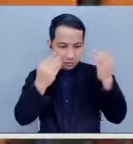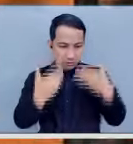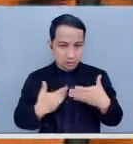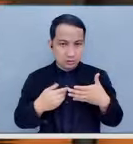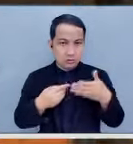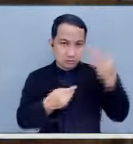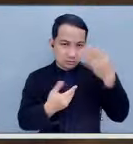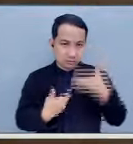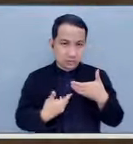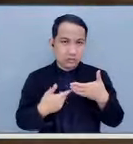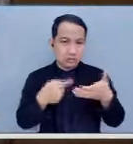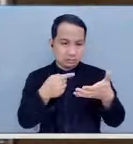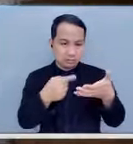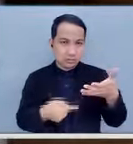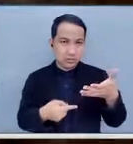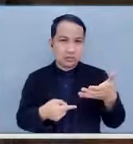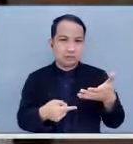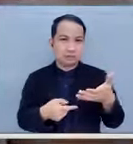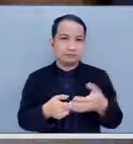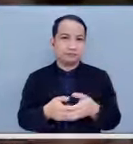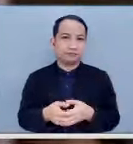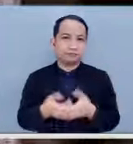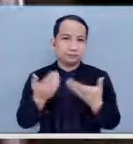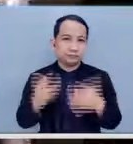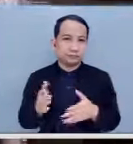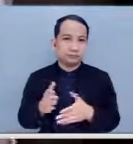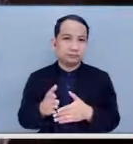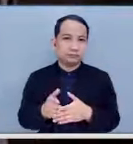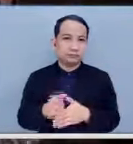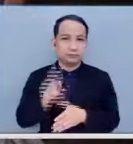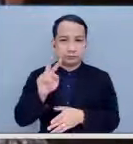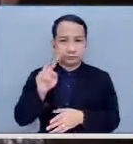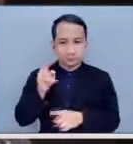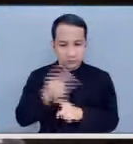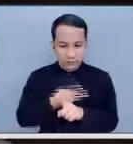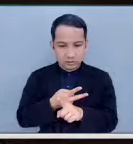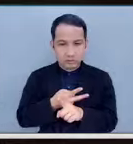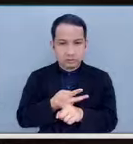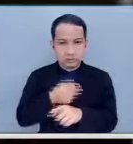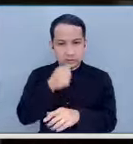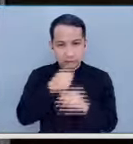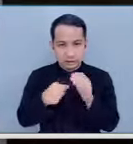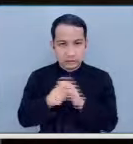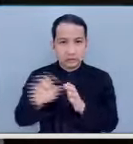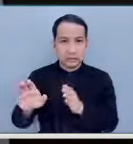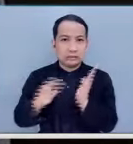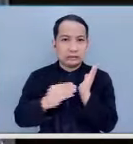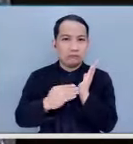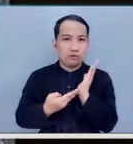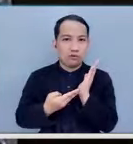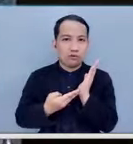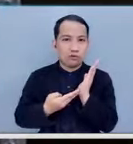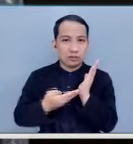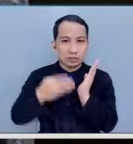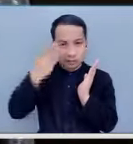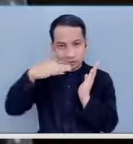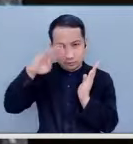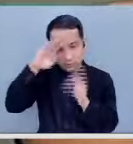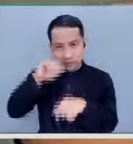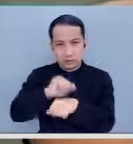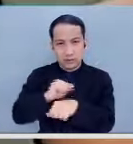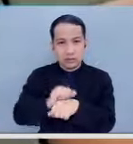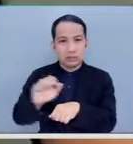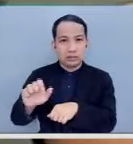amin. Pagkatapos ng insidente ay mahigit 2 buwan raw nagtago sa Bacoor ang suspect kung saan nagtrabaho siya bilang